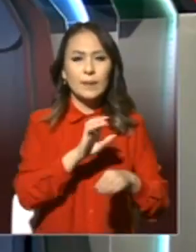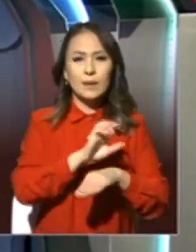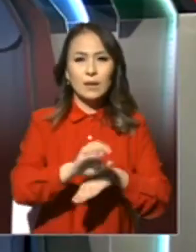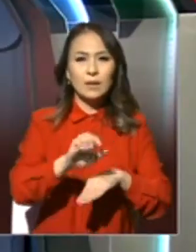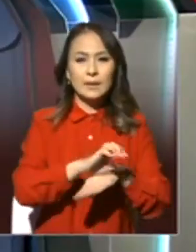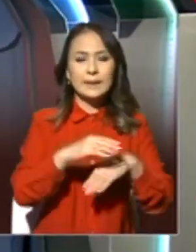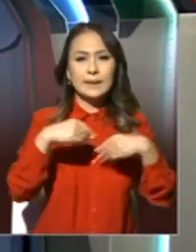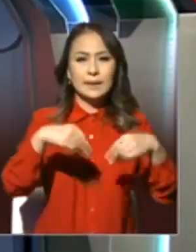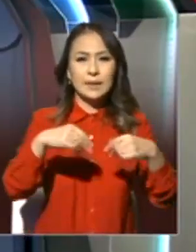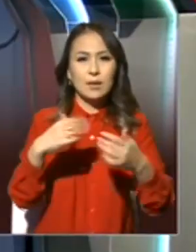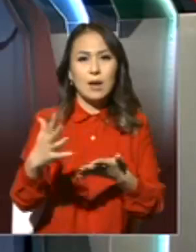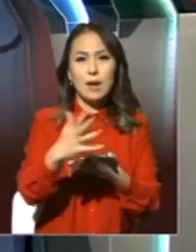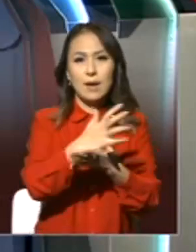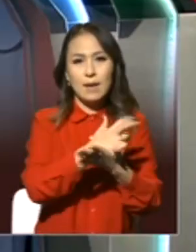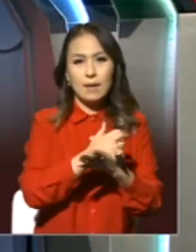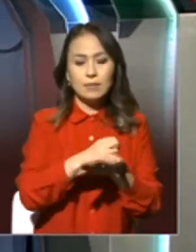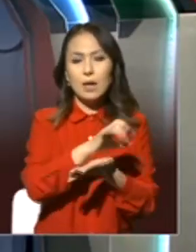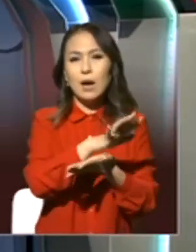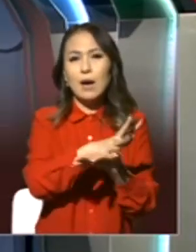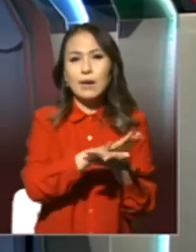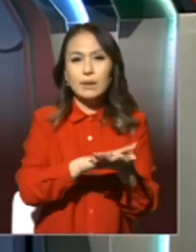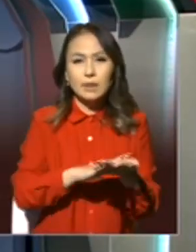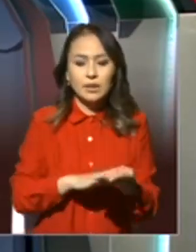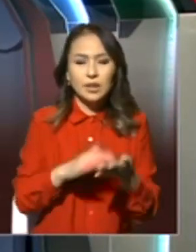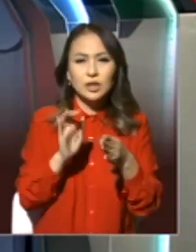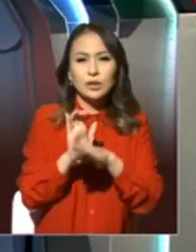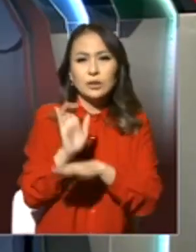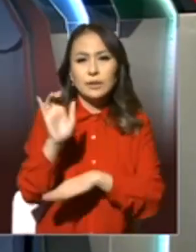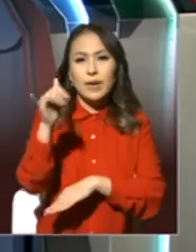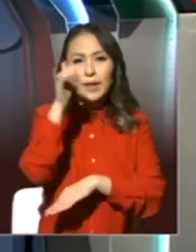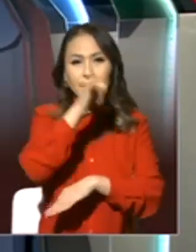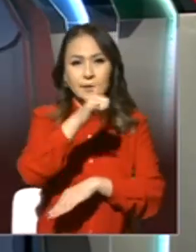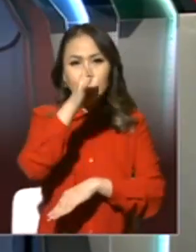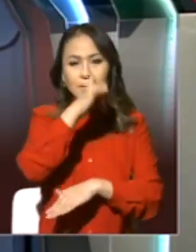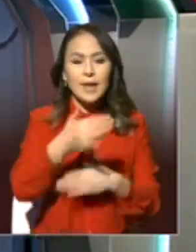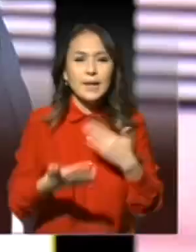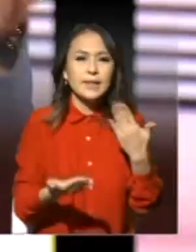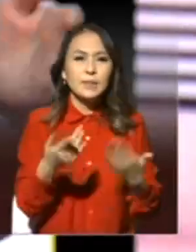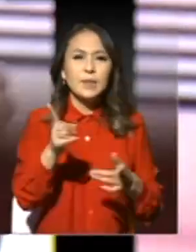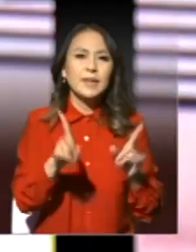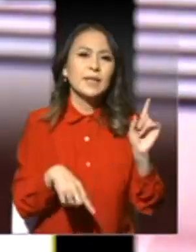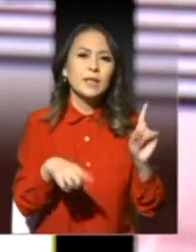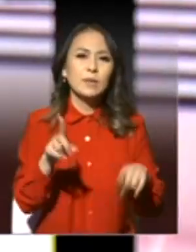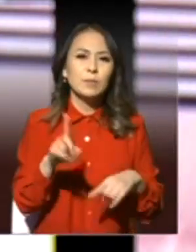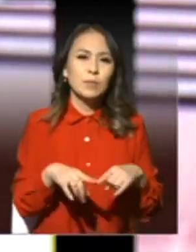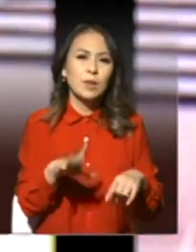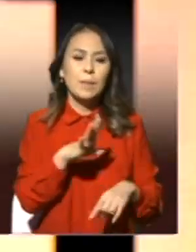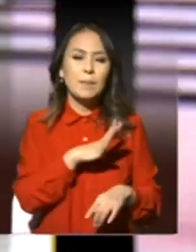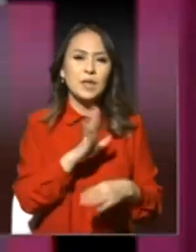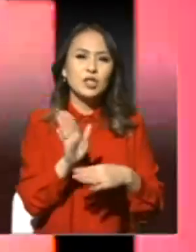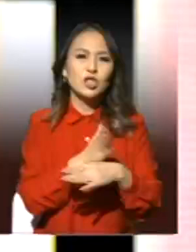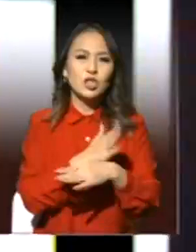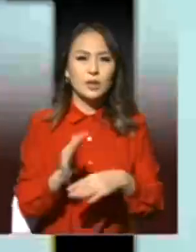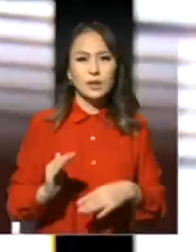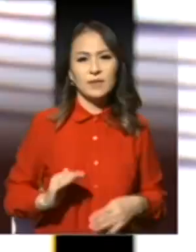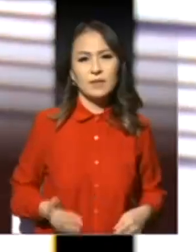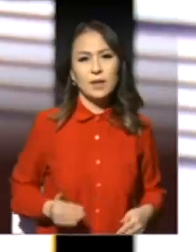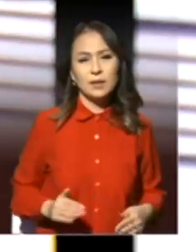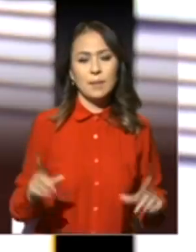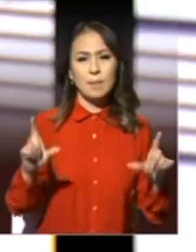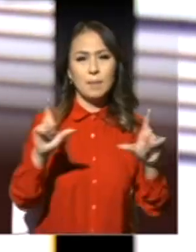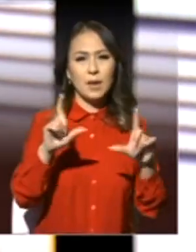егіп алды, оны әрі қарай жібере алмай отыр. Не болмаса кейбір жаңағы осындай жеке сауда орындары олардан